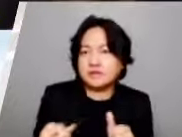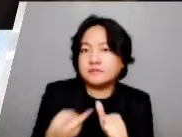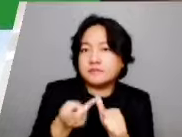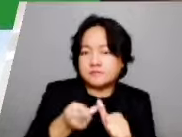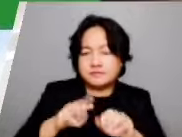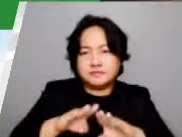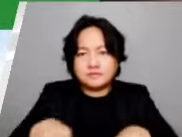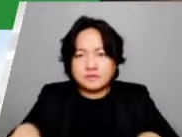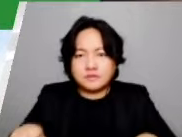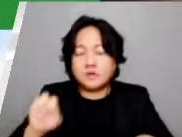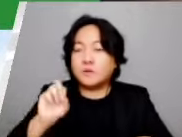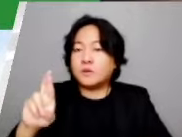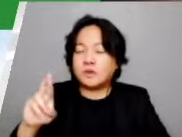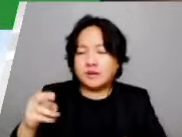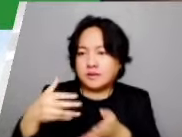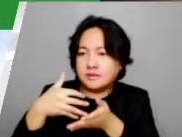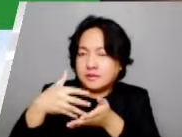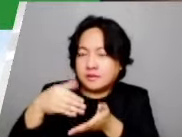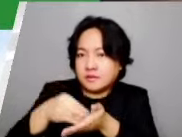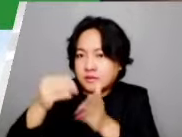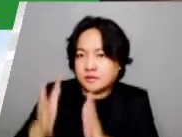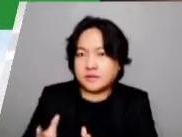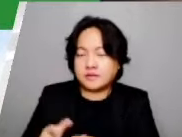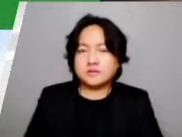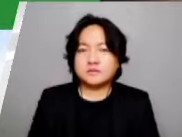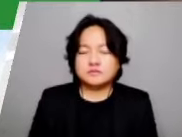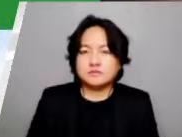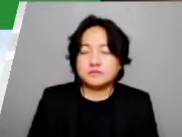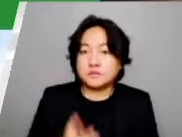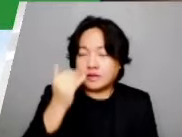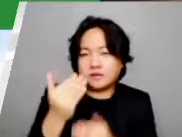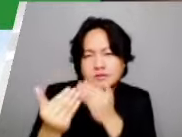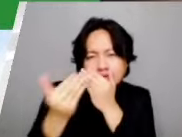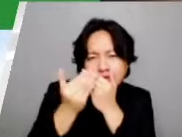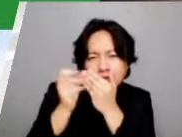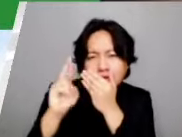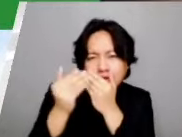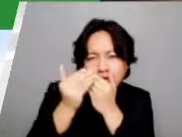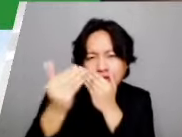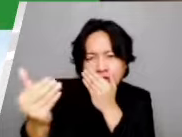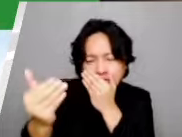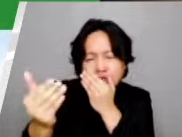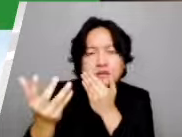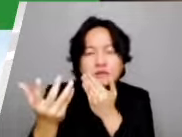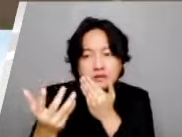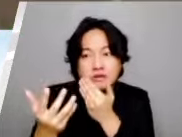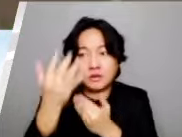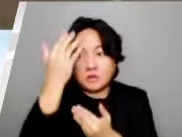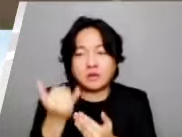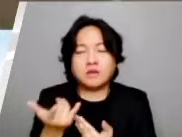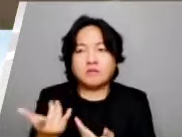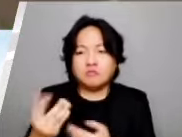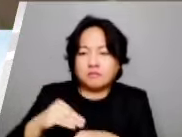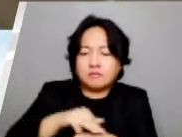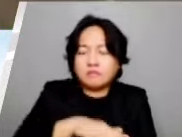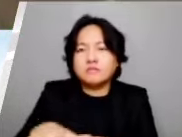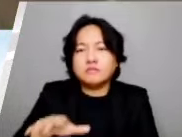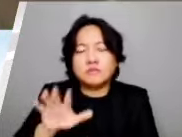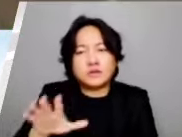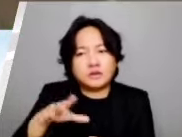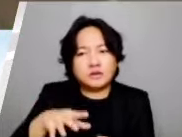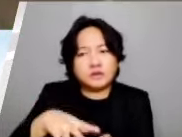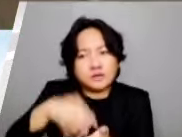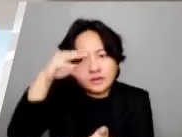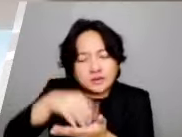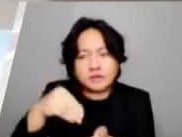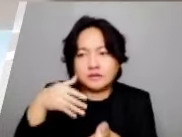bata po, yun na, nearsighted or farsight po sila, nakaka-apekto po yun sa kanilang academic performance. Bago matapos ang taon, target